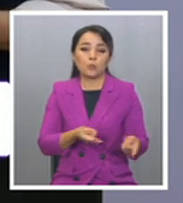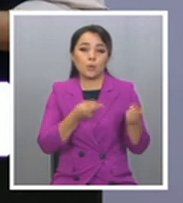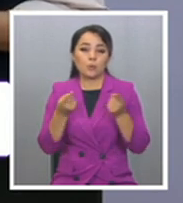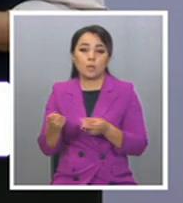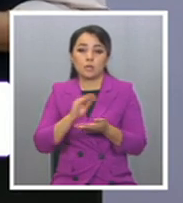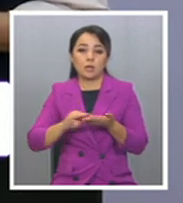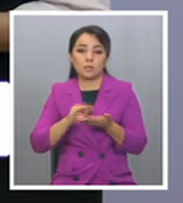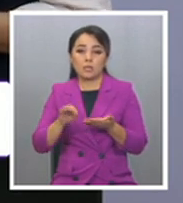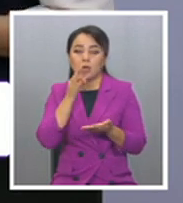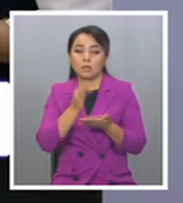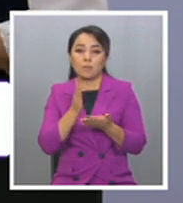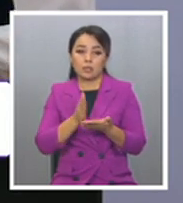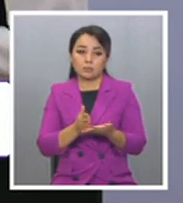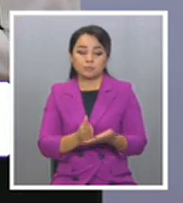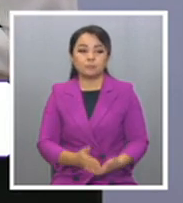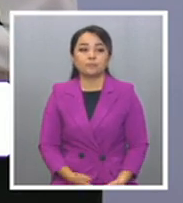екен.